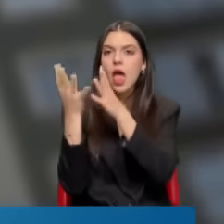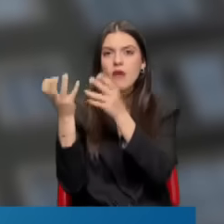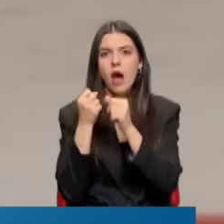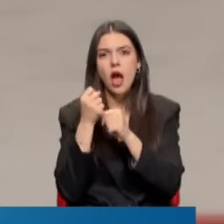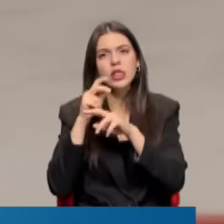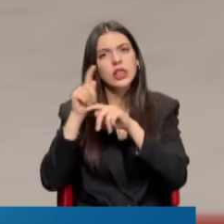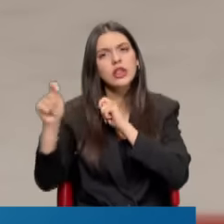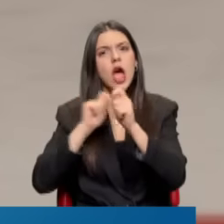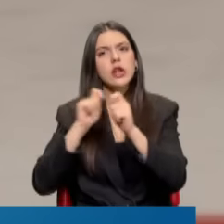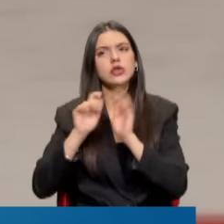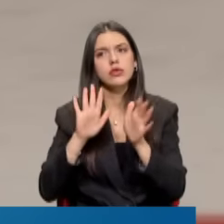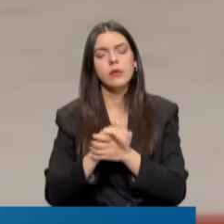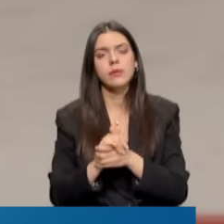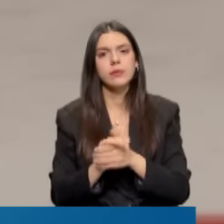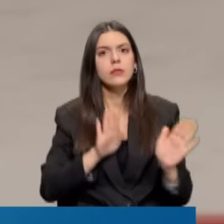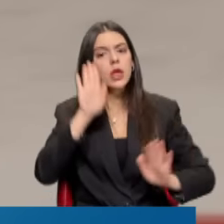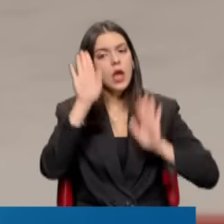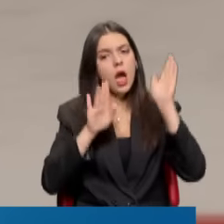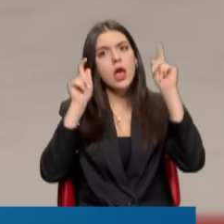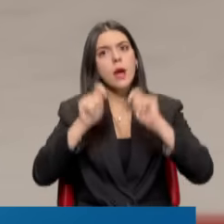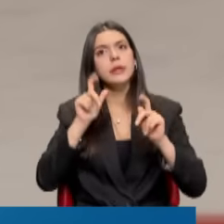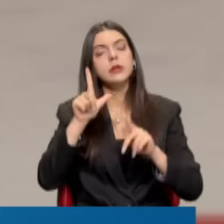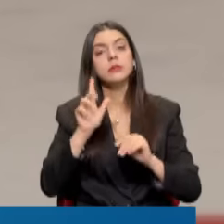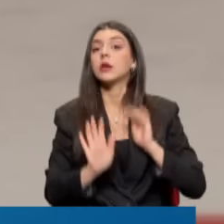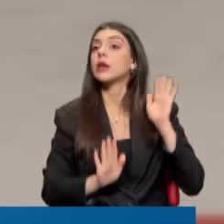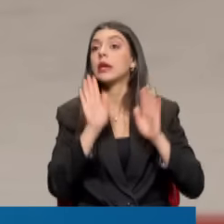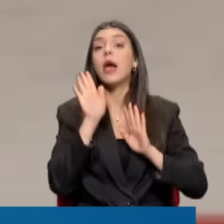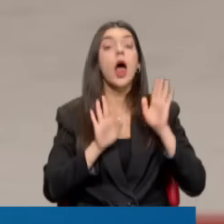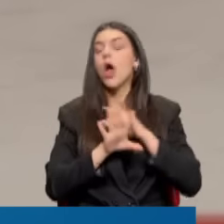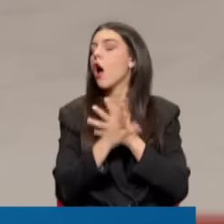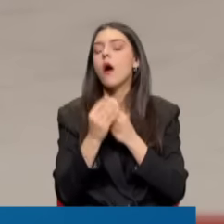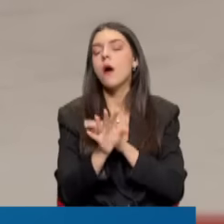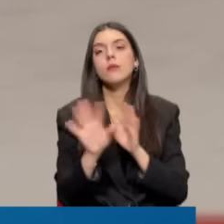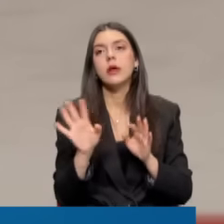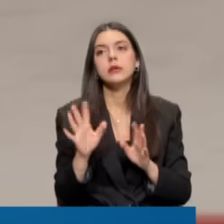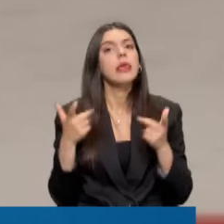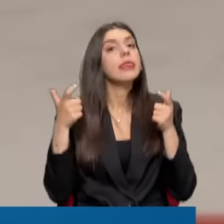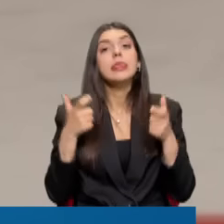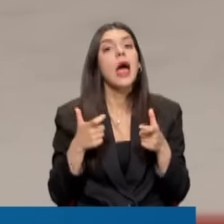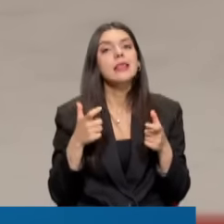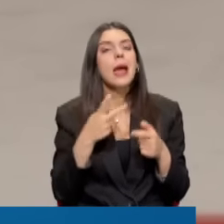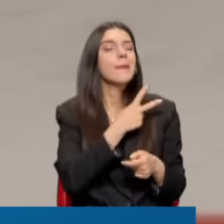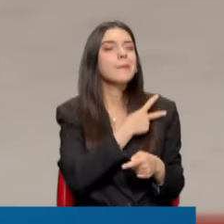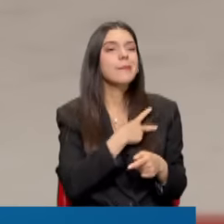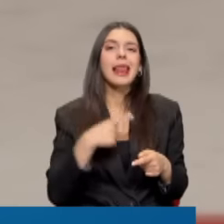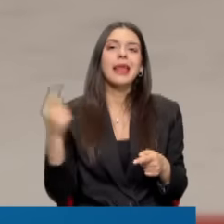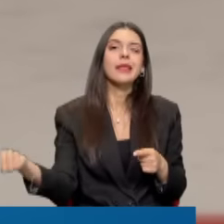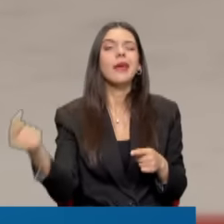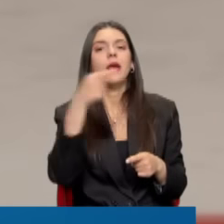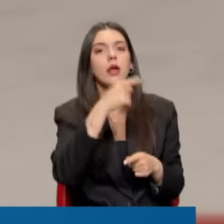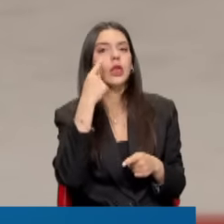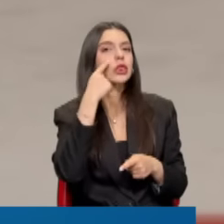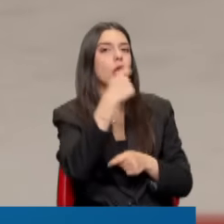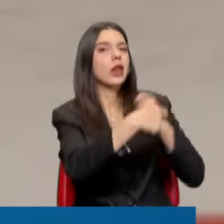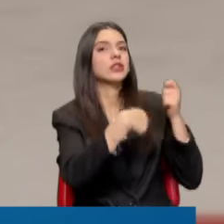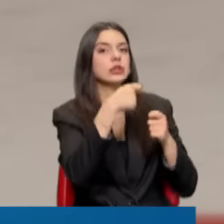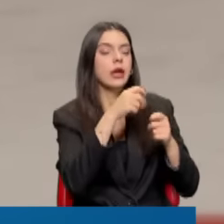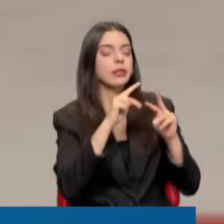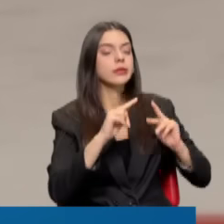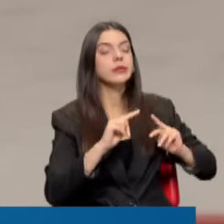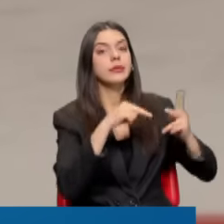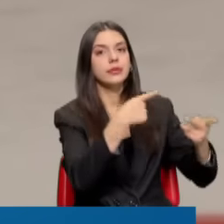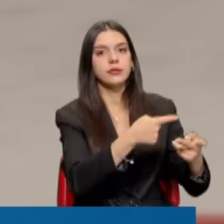tartışılıyor ihale yapması lazım olmaz ihale olmaz ne yapacak Anfa yani belediye şirketine truma yoluyla devrediyor